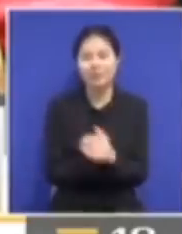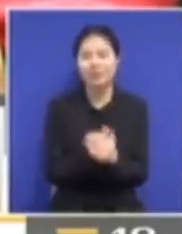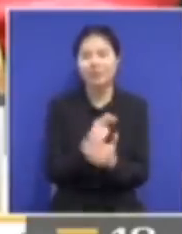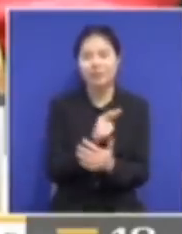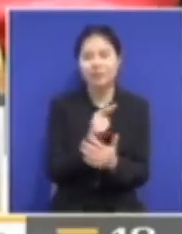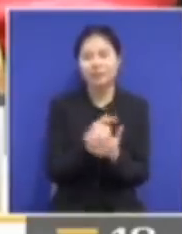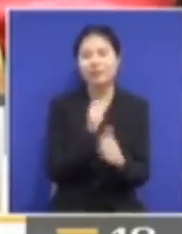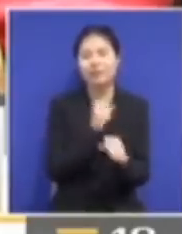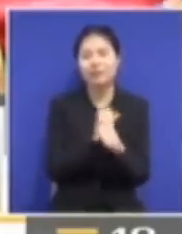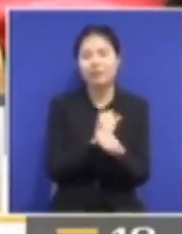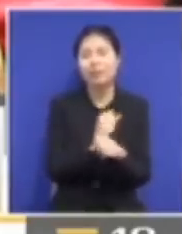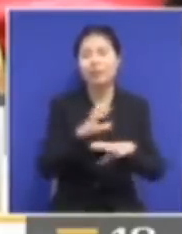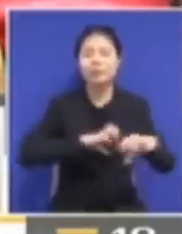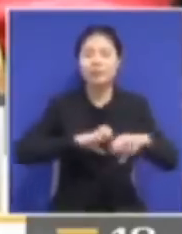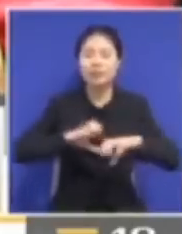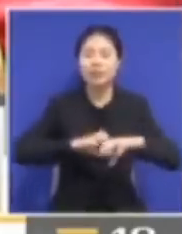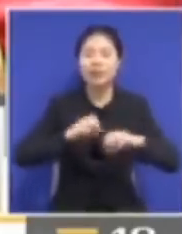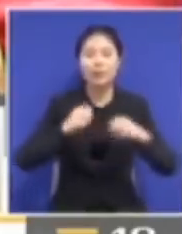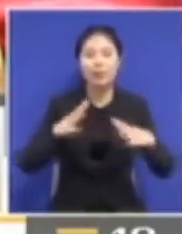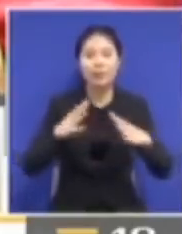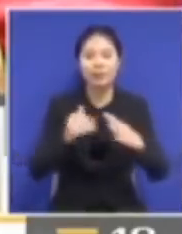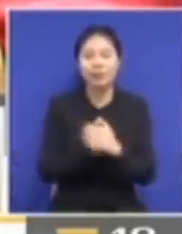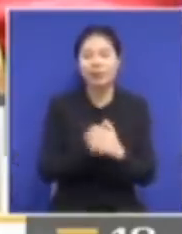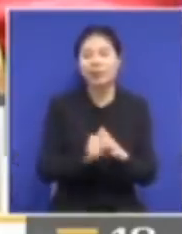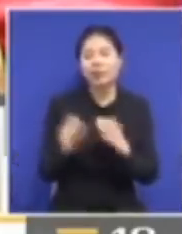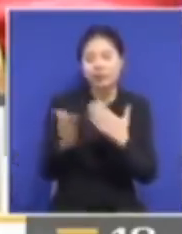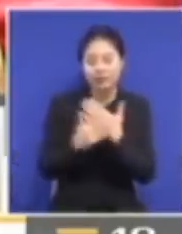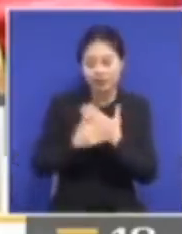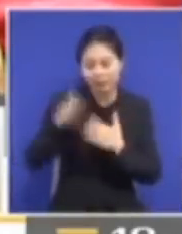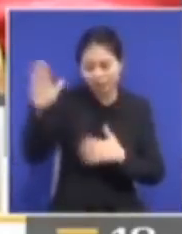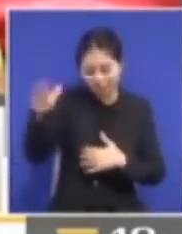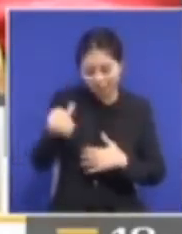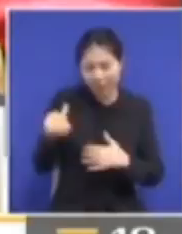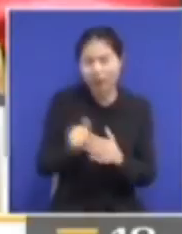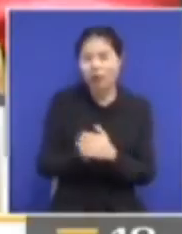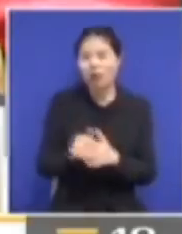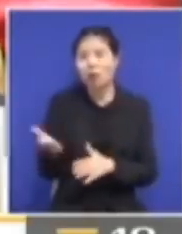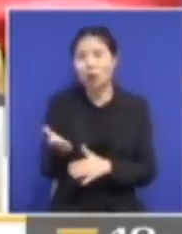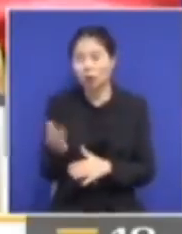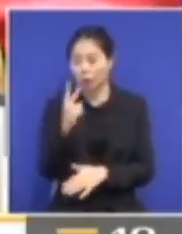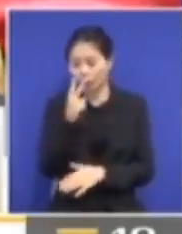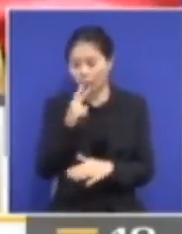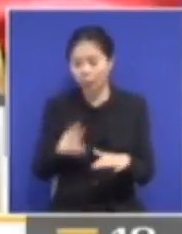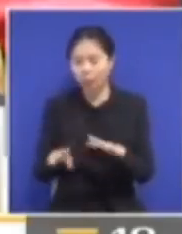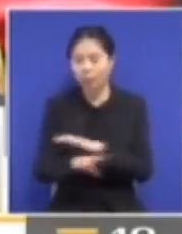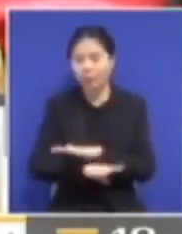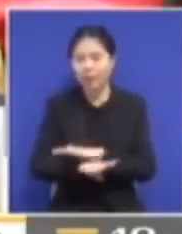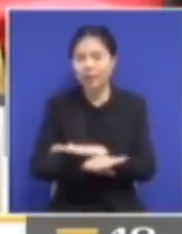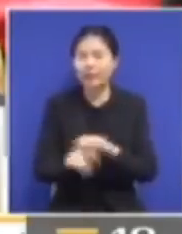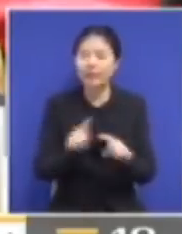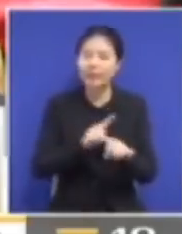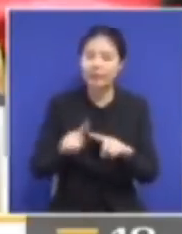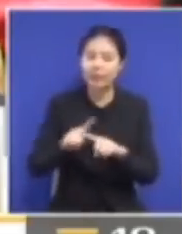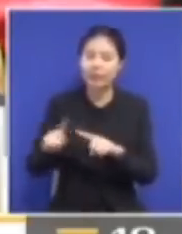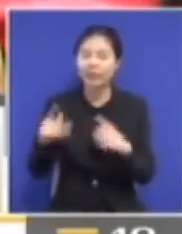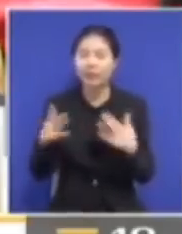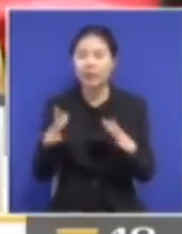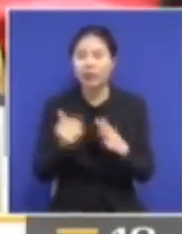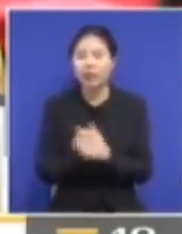ำเนินการเลยทั้งสิ้นไม่เคยเรียกผมไปให้การไม่เคยเรียกพยานหลักฐานผมก็ขอคำวินิจฉัยของกก